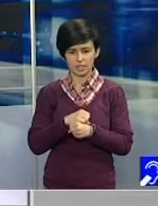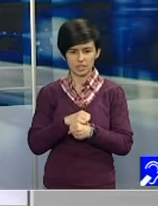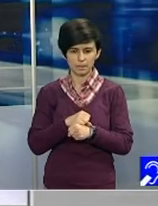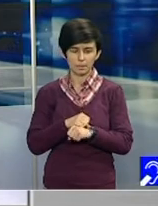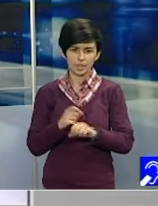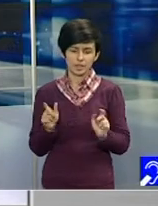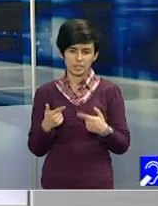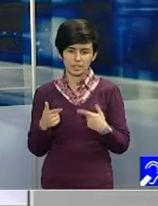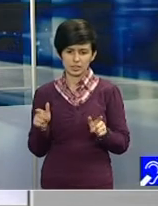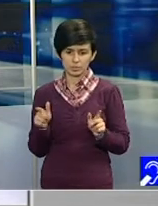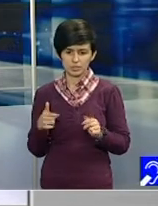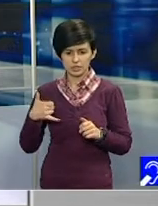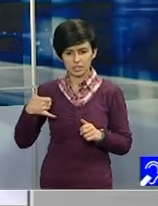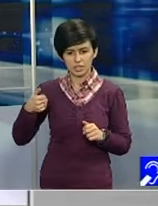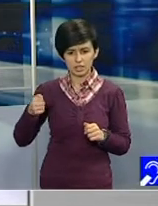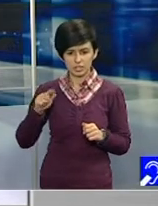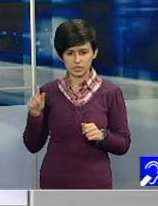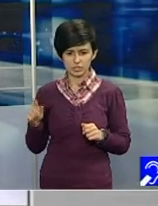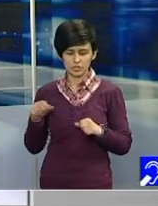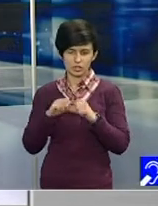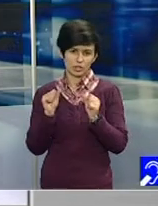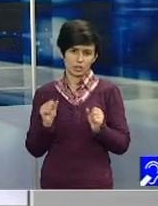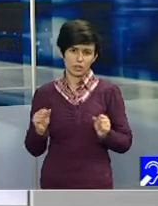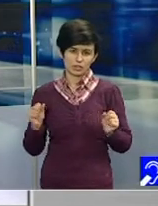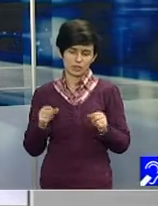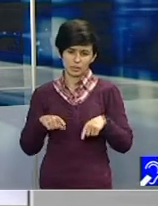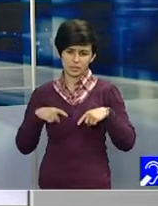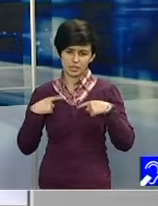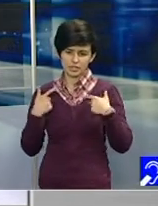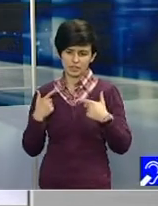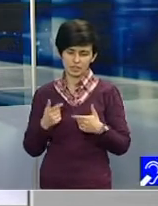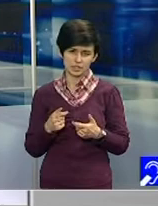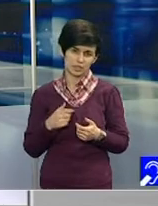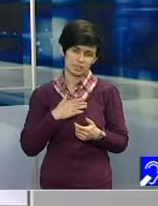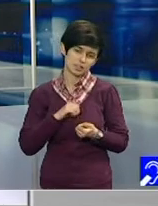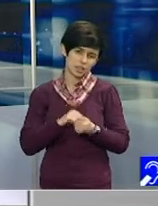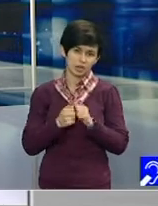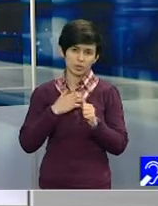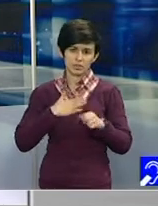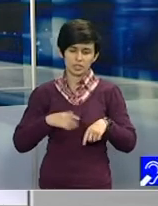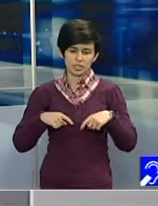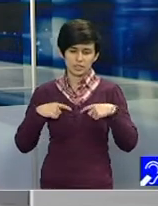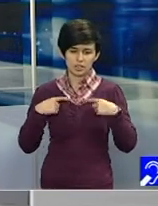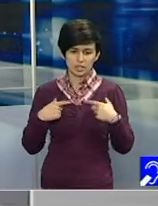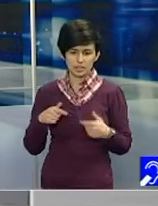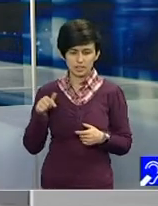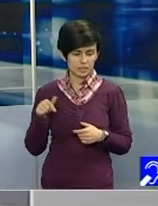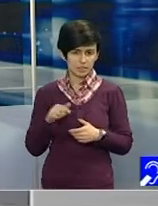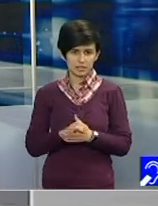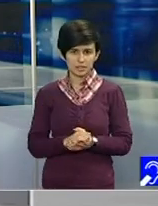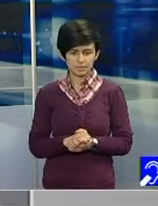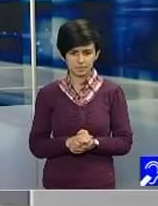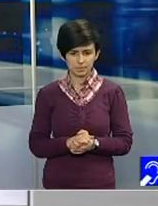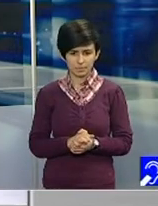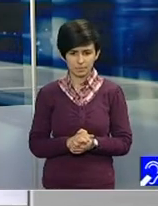din muzică, din muzica jazz, un mod de viață sau poate chiar vor să se trăiască poate? Din asta. Pot să trăiască tineri se poate, muzicieni din se asta? Poate, nu